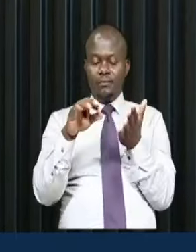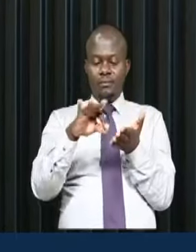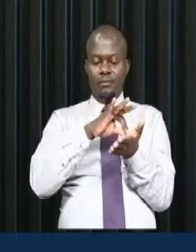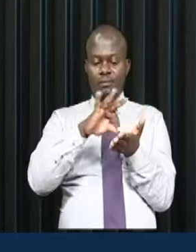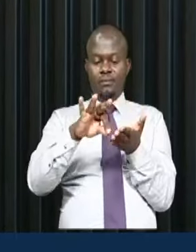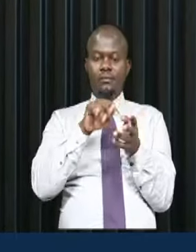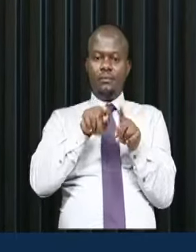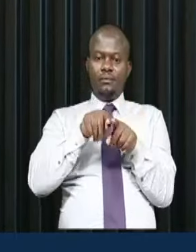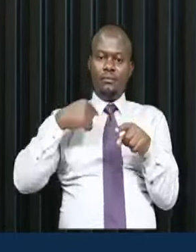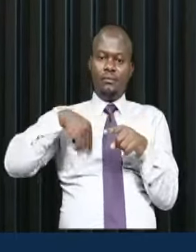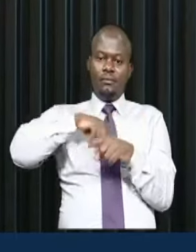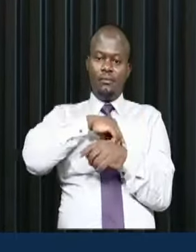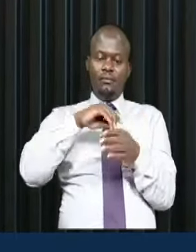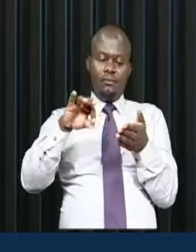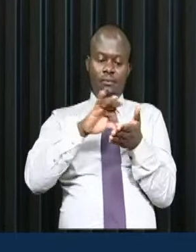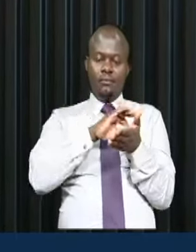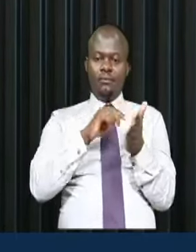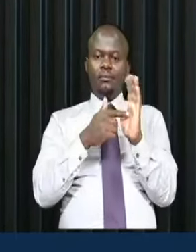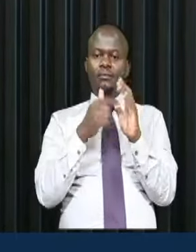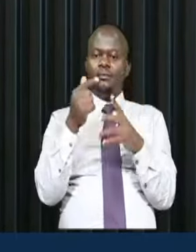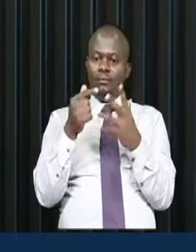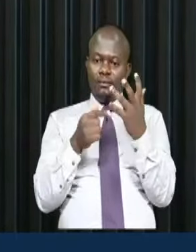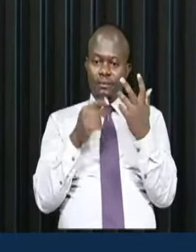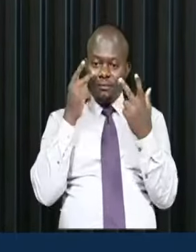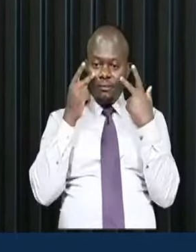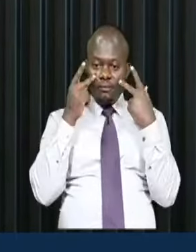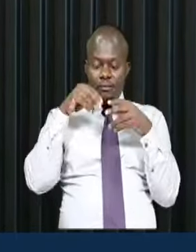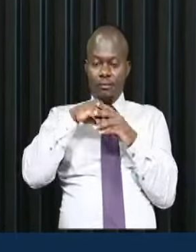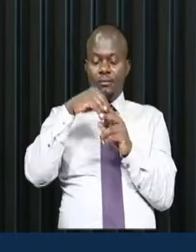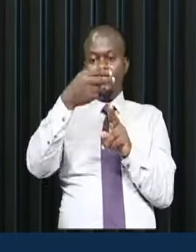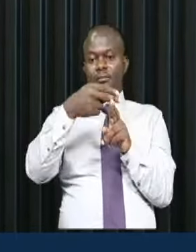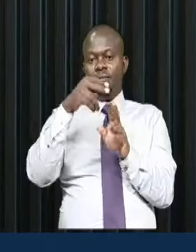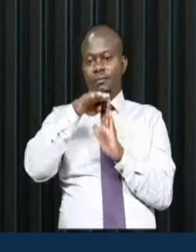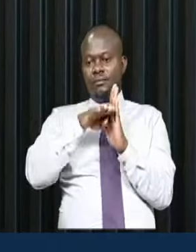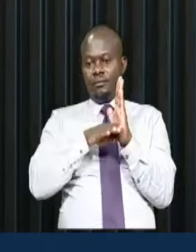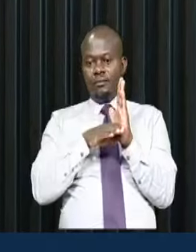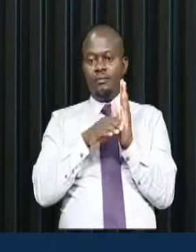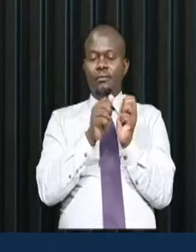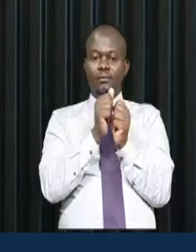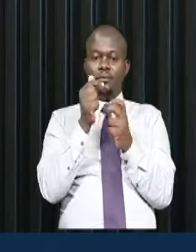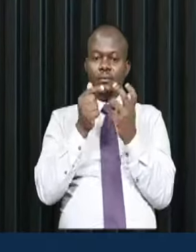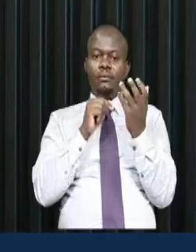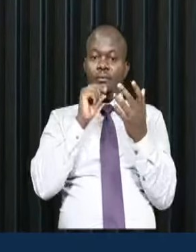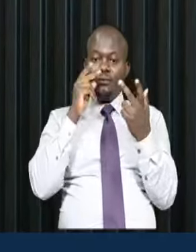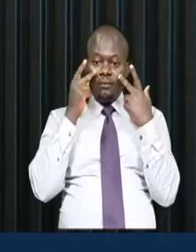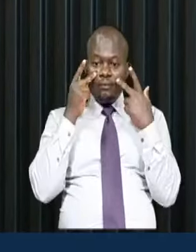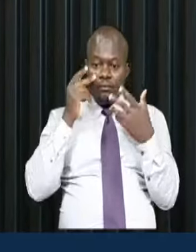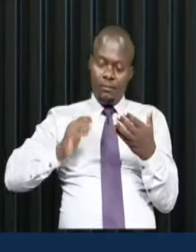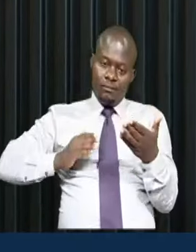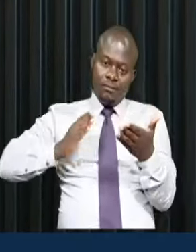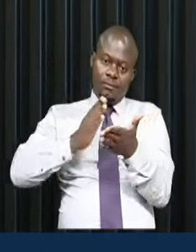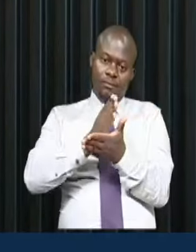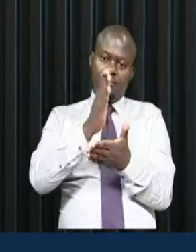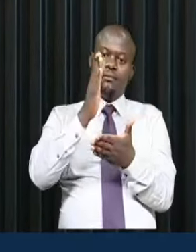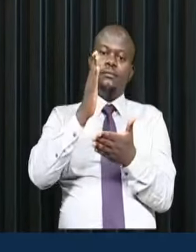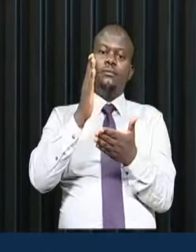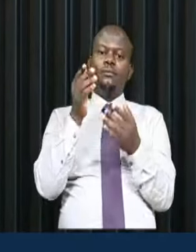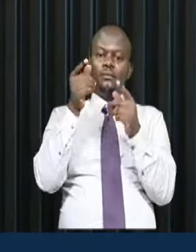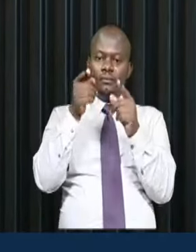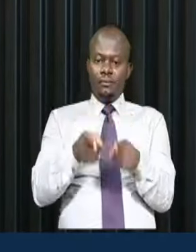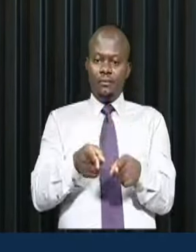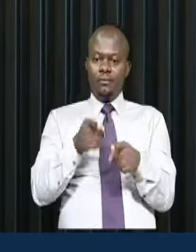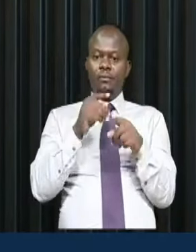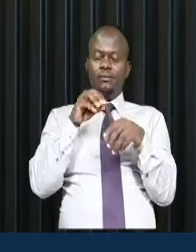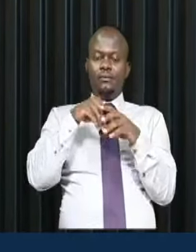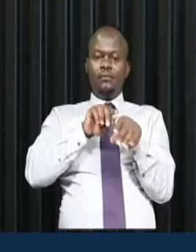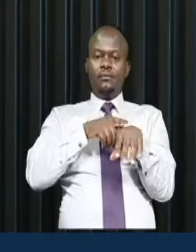natwe tukayisinya igaragaza ibyo twabonye muri urwo rutonde n'ibyo batabonye. Bafite rero uburenganzira bwo kubizana